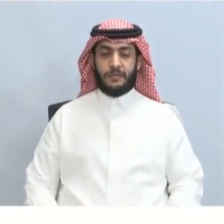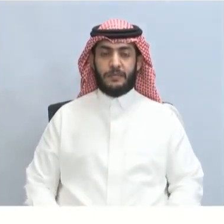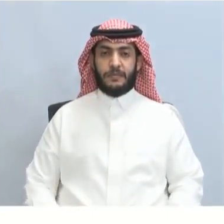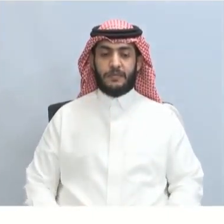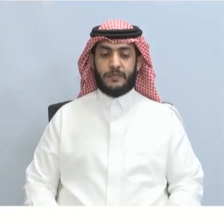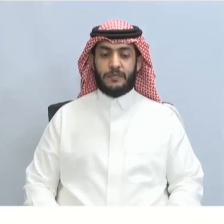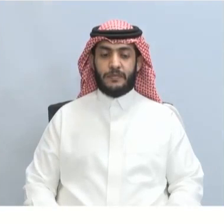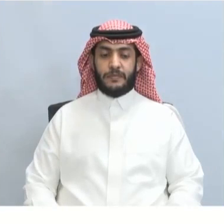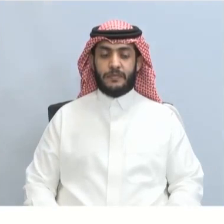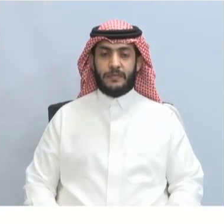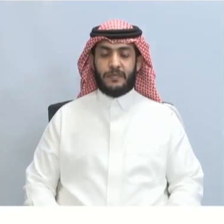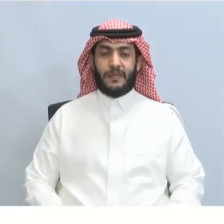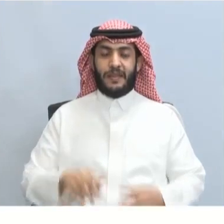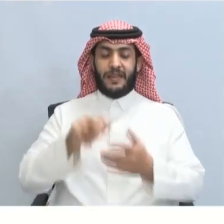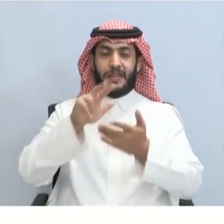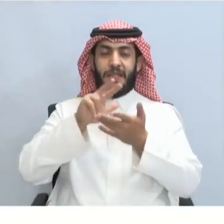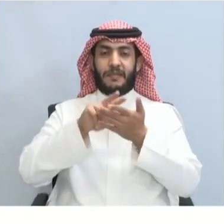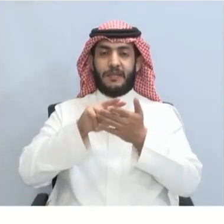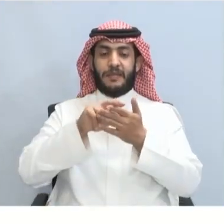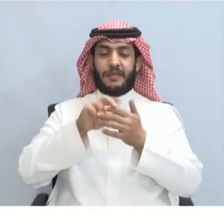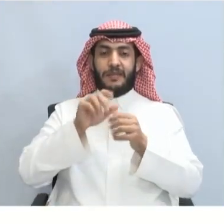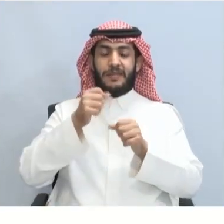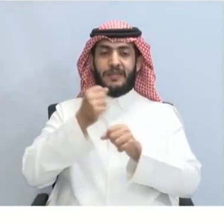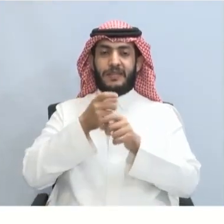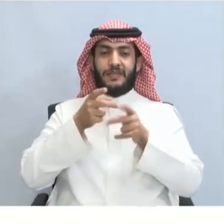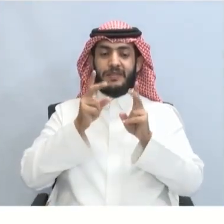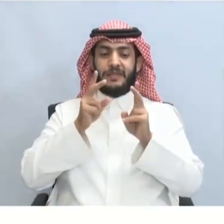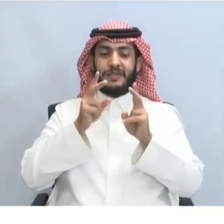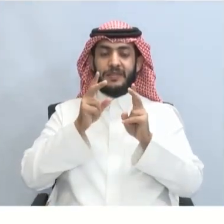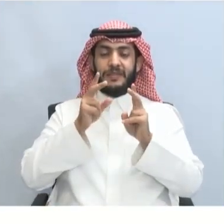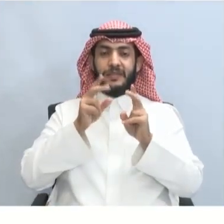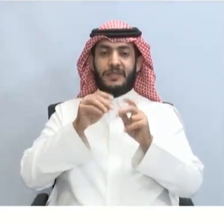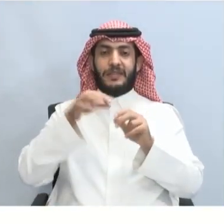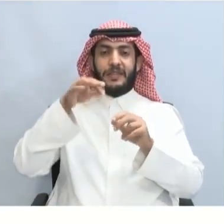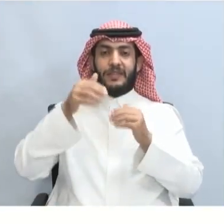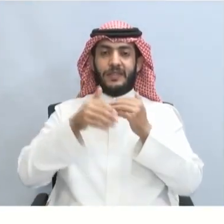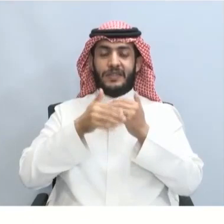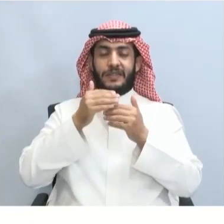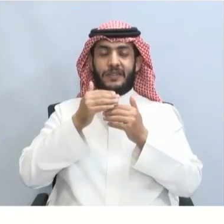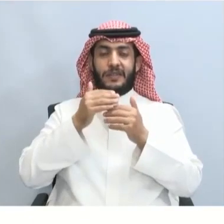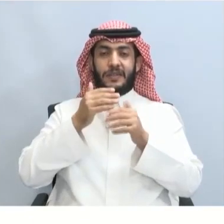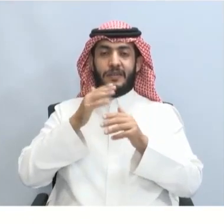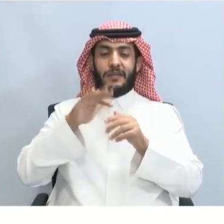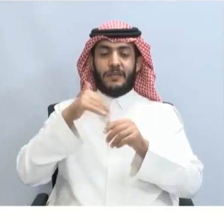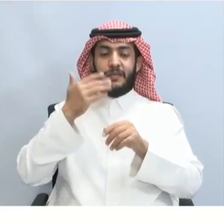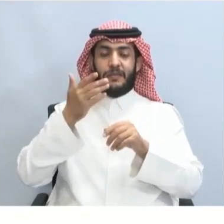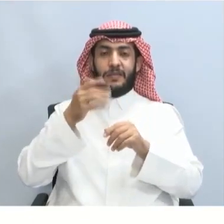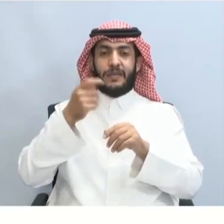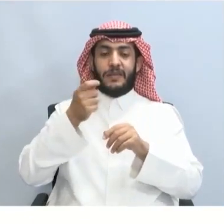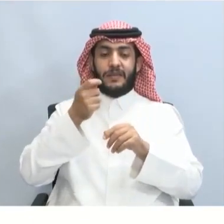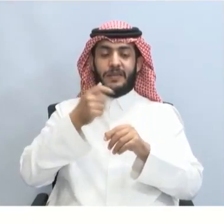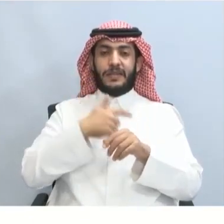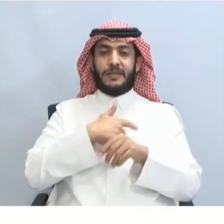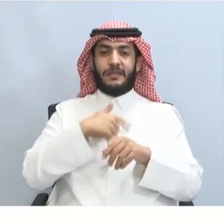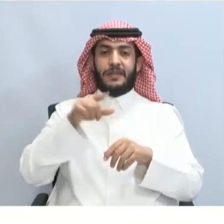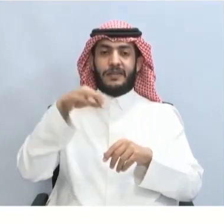البي في التطبيق نقوم بانشاء صفحه جديده ثم نقوم بكتابه اسم